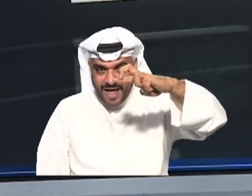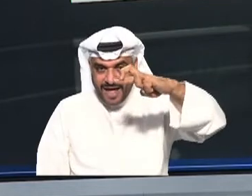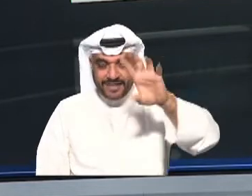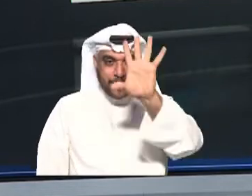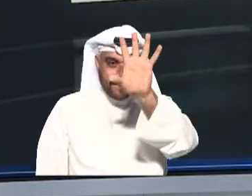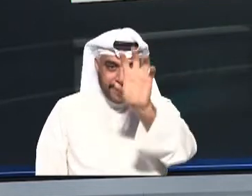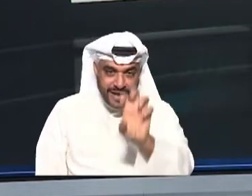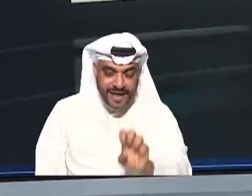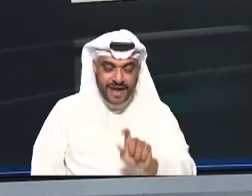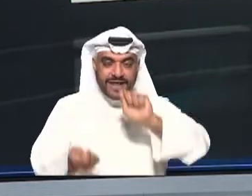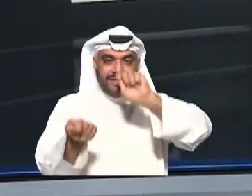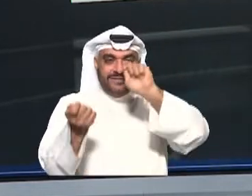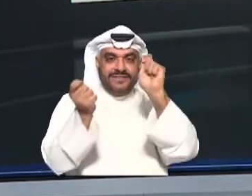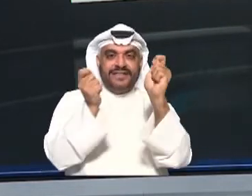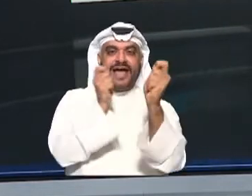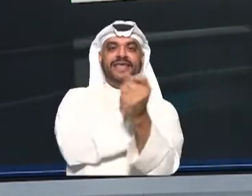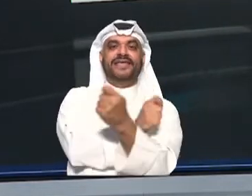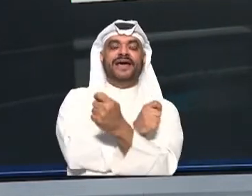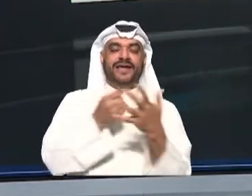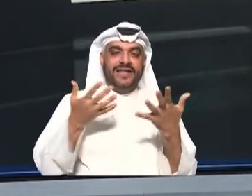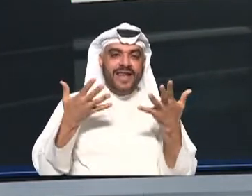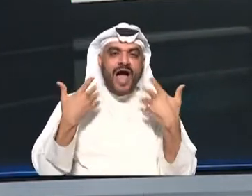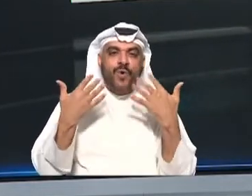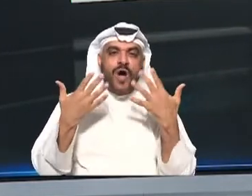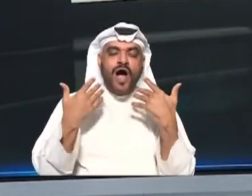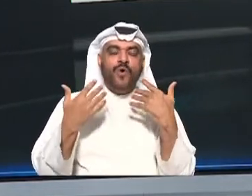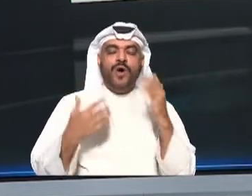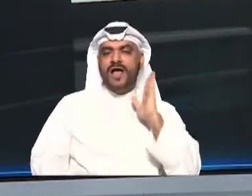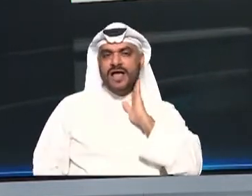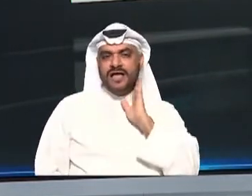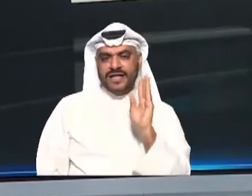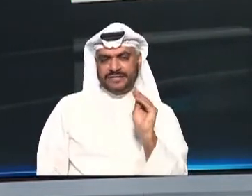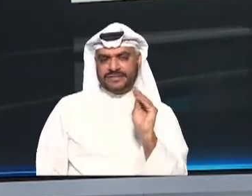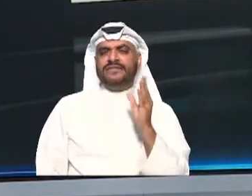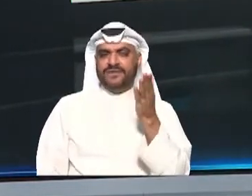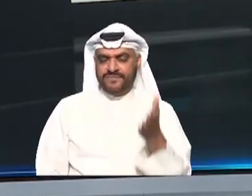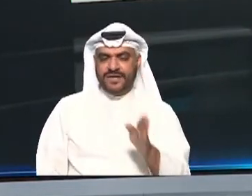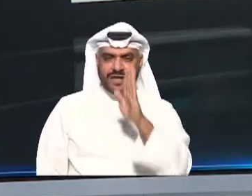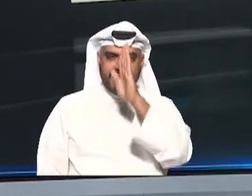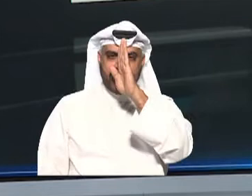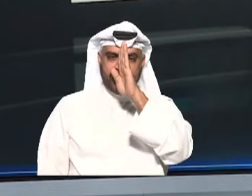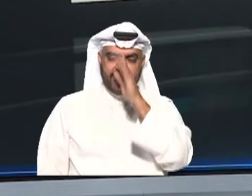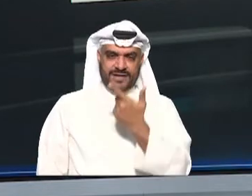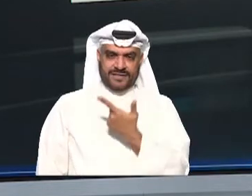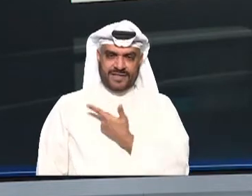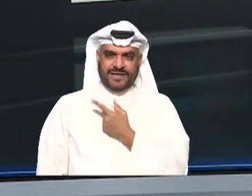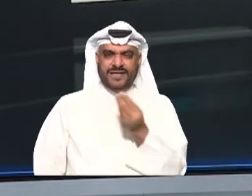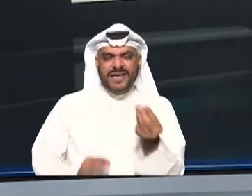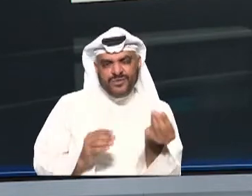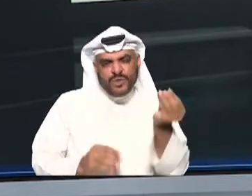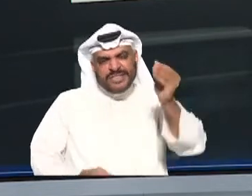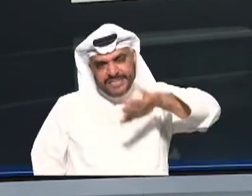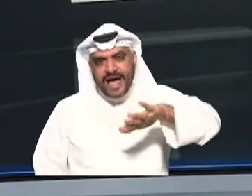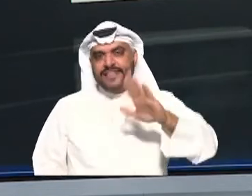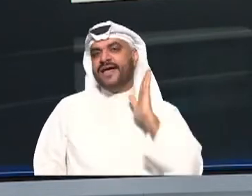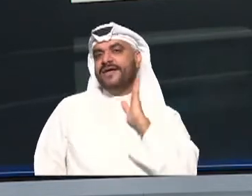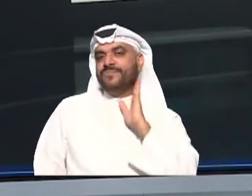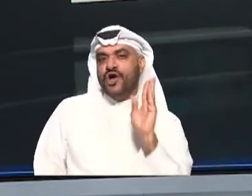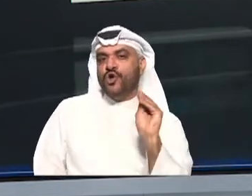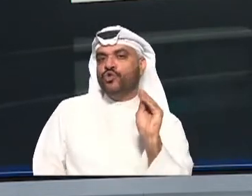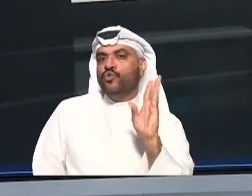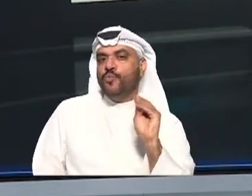تتحول رياح جنوبية شرقية تستمر يعني يوم الاثنين والثلاثة، مما تؤدي إلى ارتفاع نسبة الرطوبة على بعض